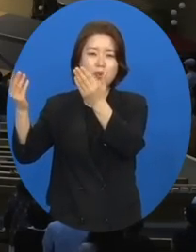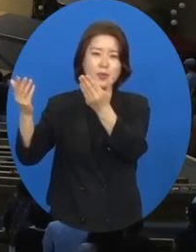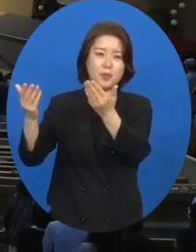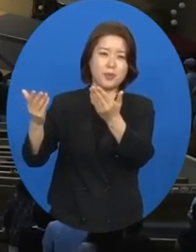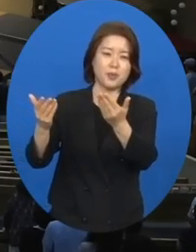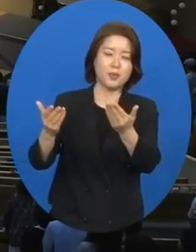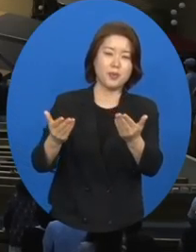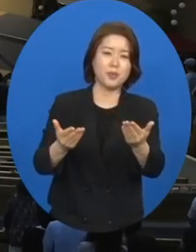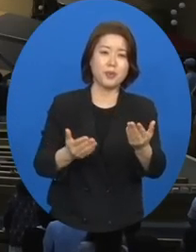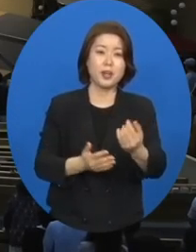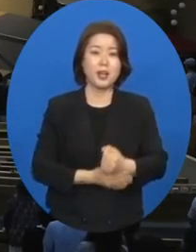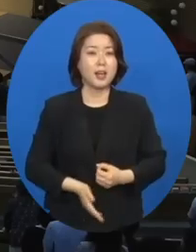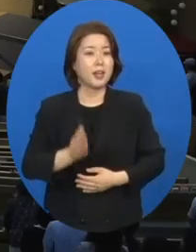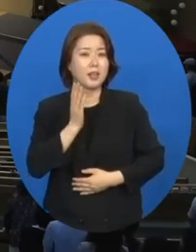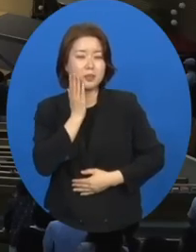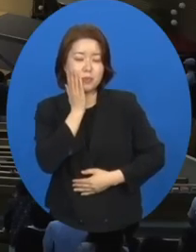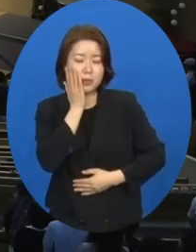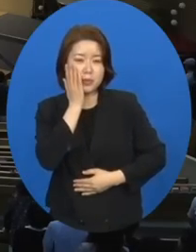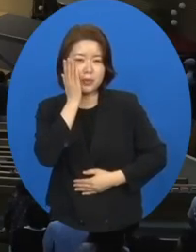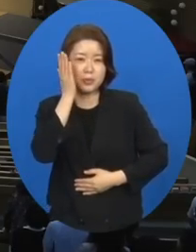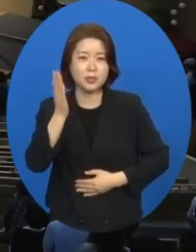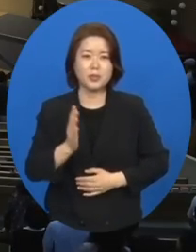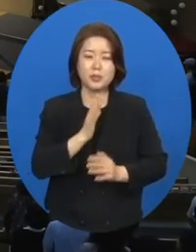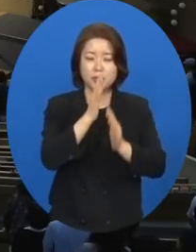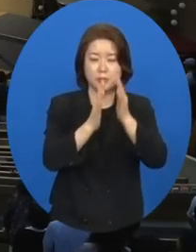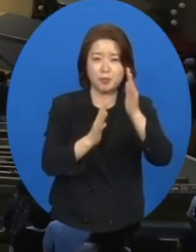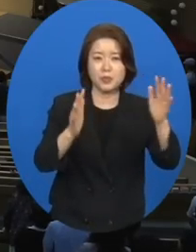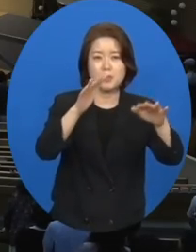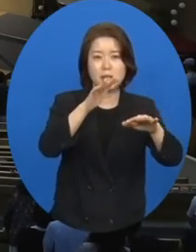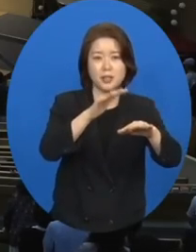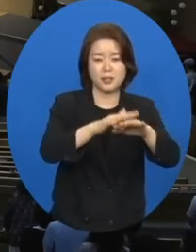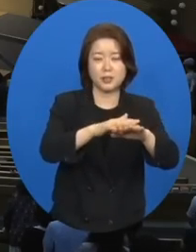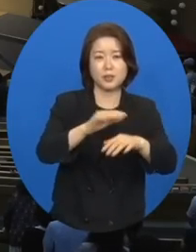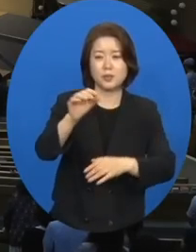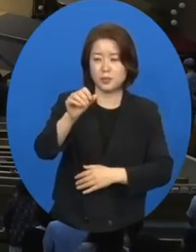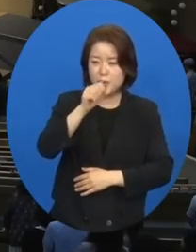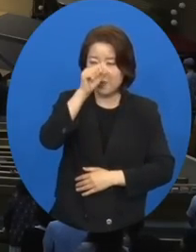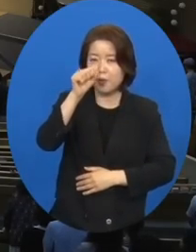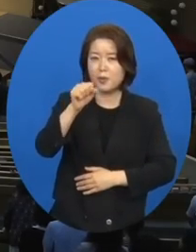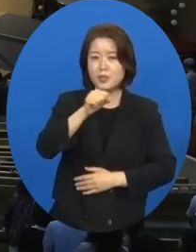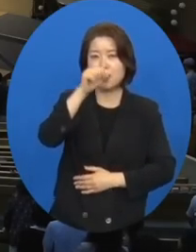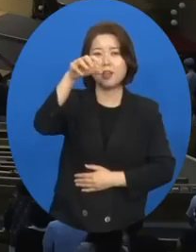out 으 to